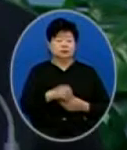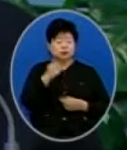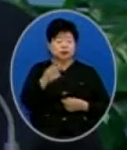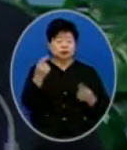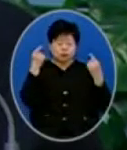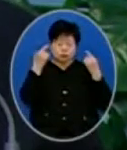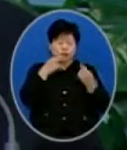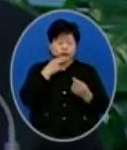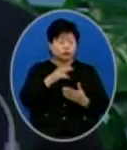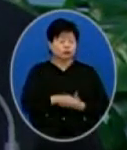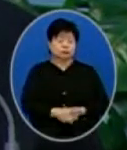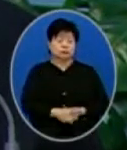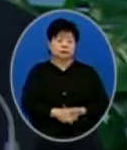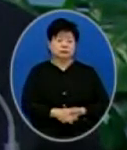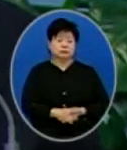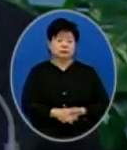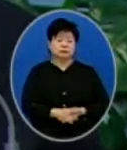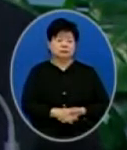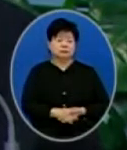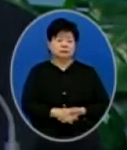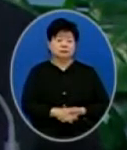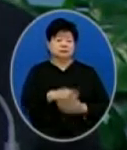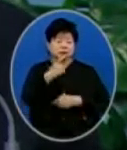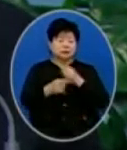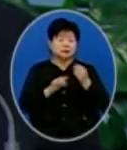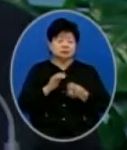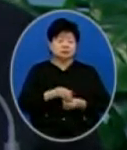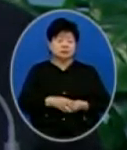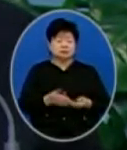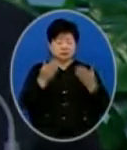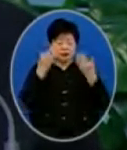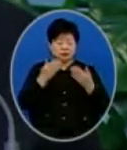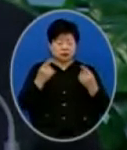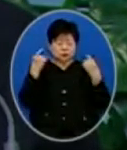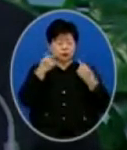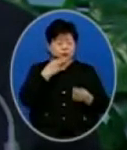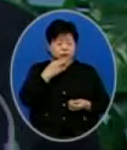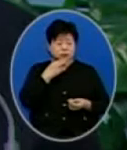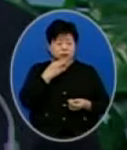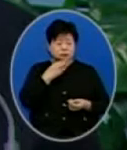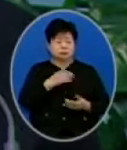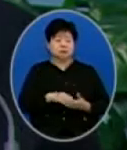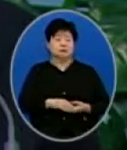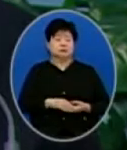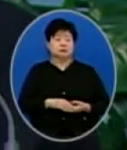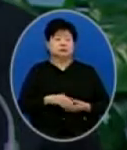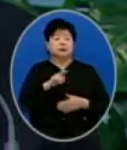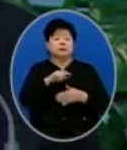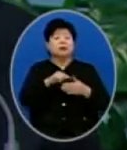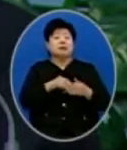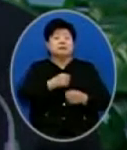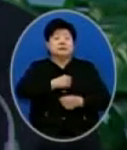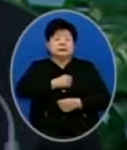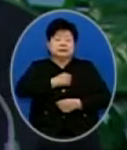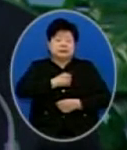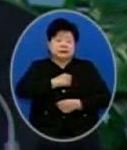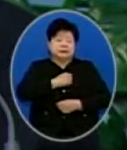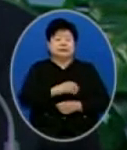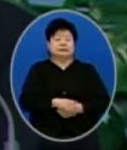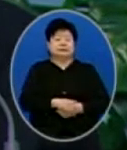소식이 없어요 1년이 지나도 소식이 없어요 여러분 마음이 어떻겠습니까